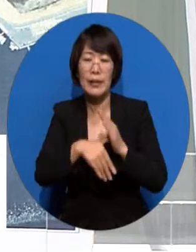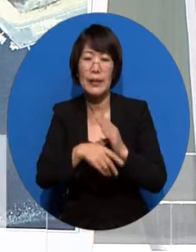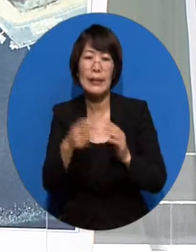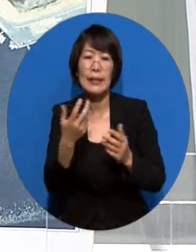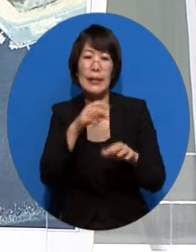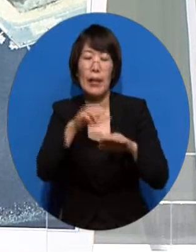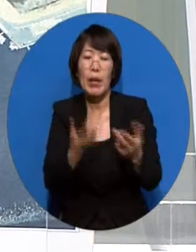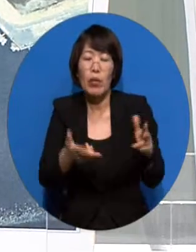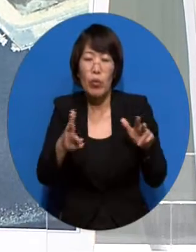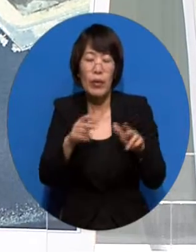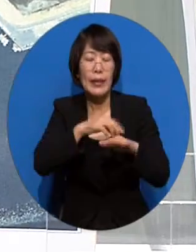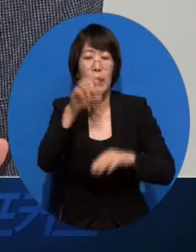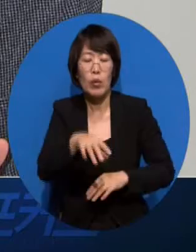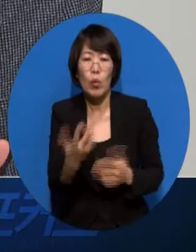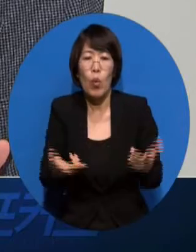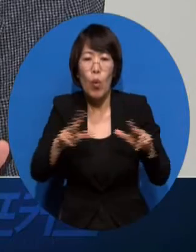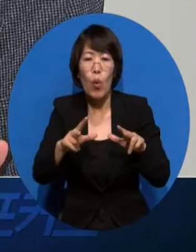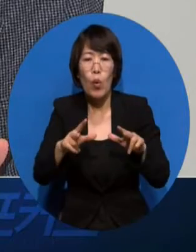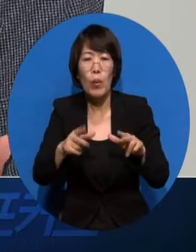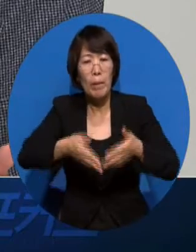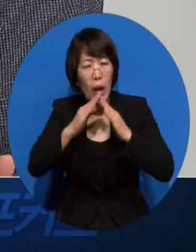조성 을 둘러싼 쟁점을 짚어보는 시간을 마련했습니다